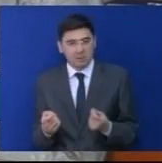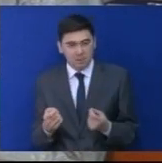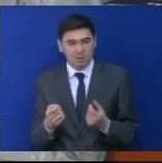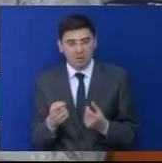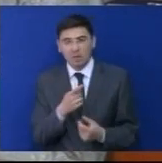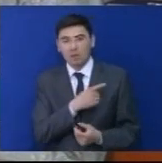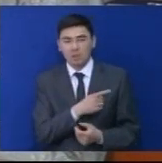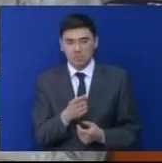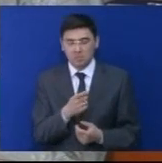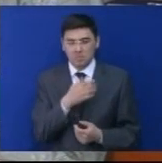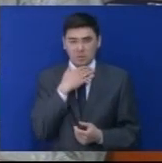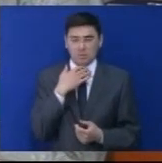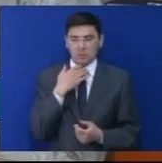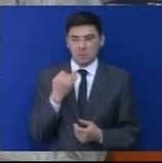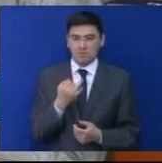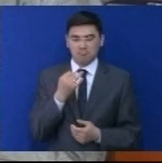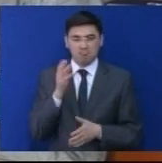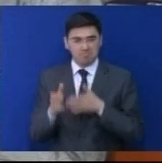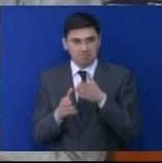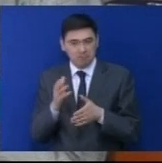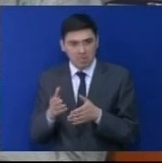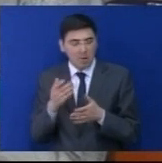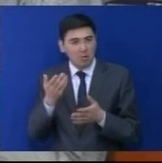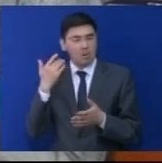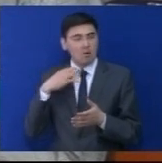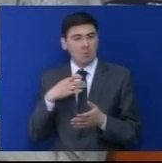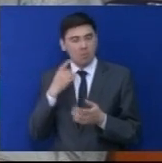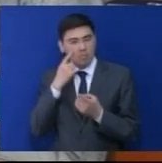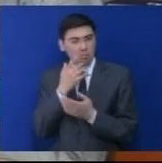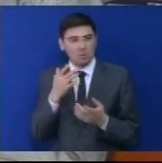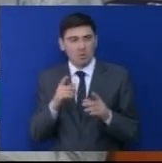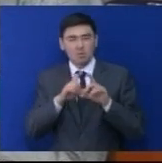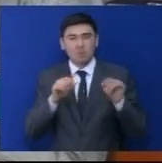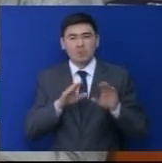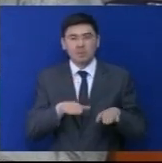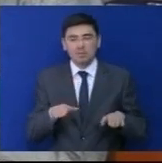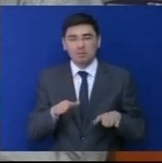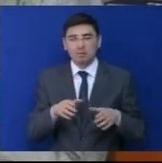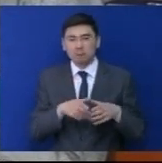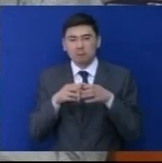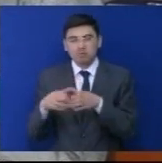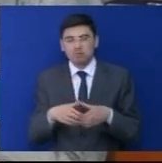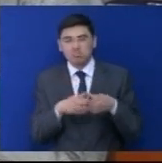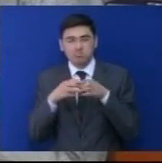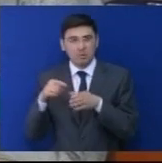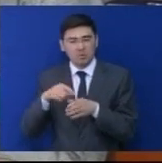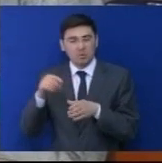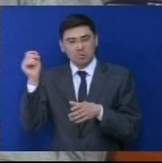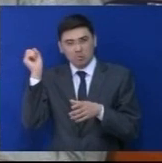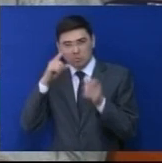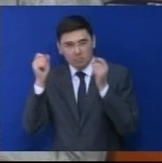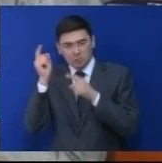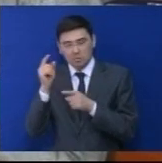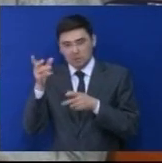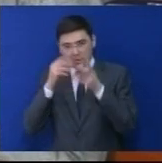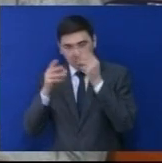много интереса проявляется. Вот раньше у нас были в основном школьные туры, скажем, да, это тоже ознакомительно в рамках образования, культуры. А